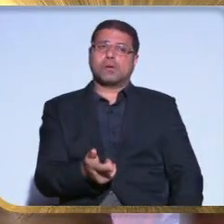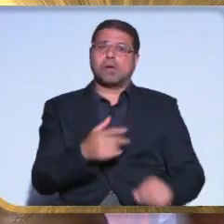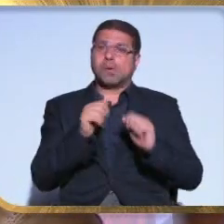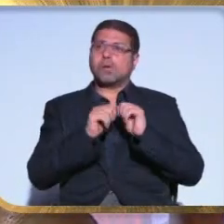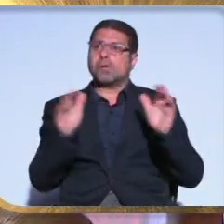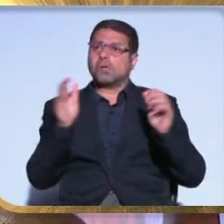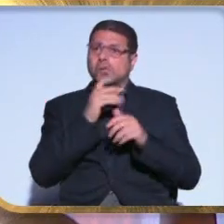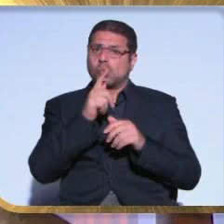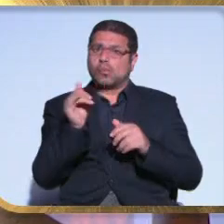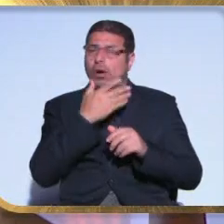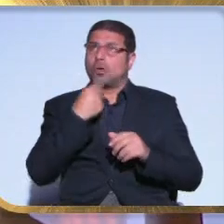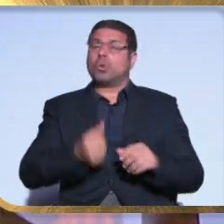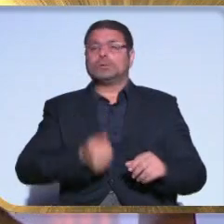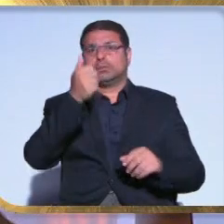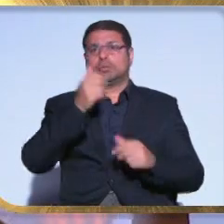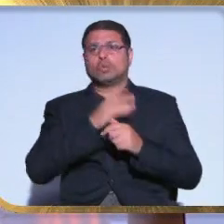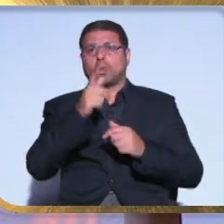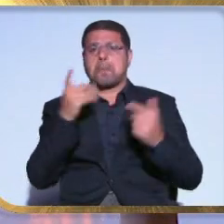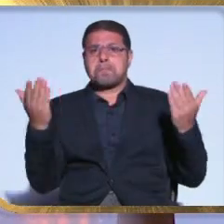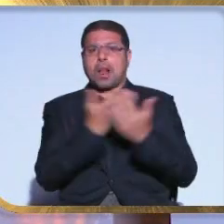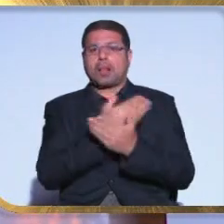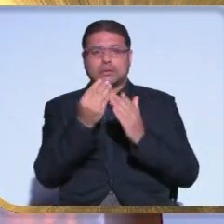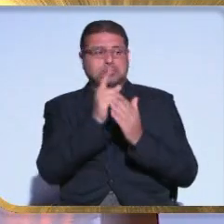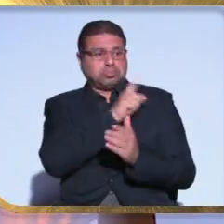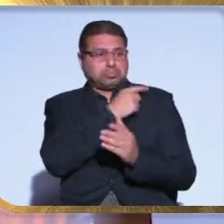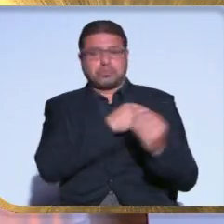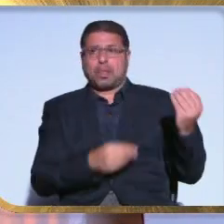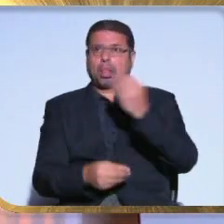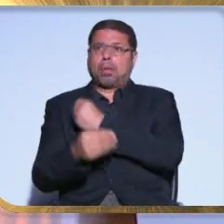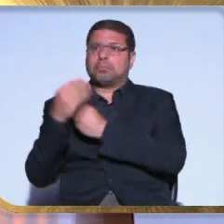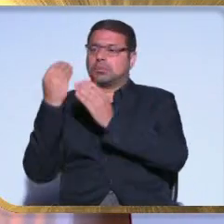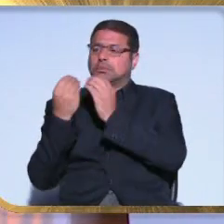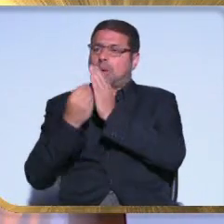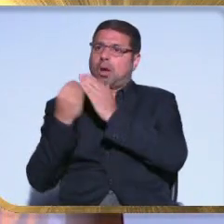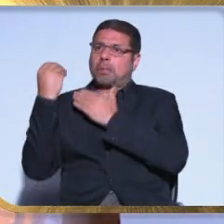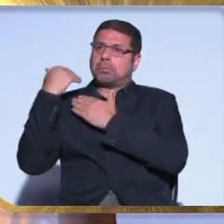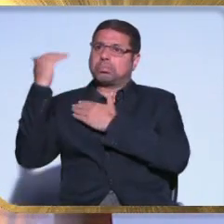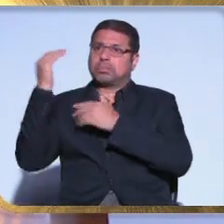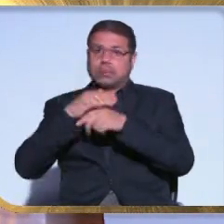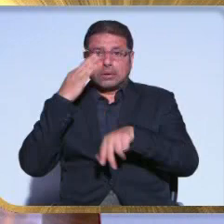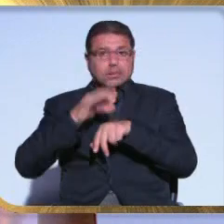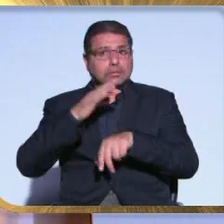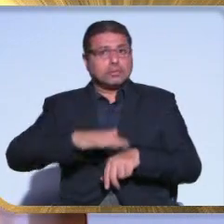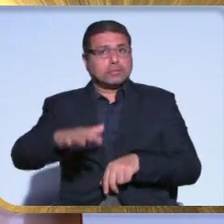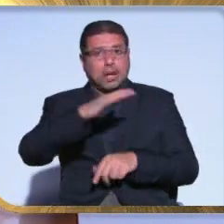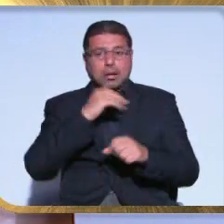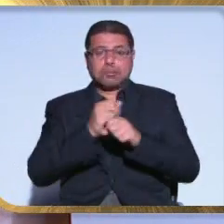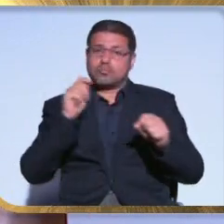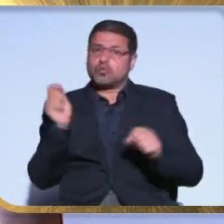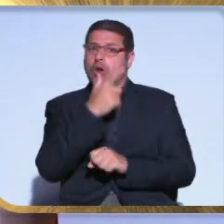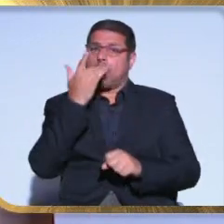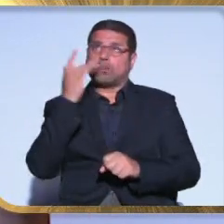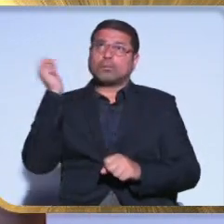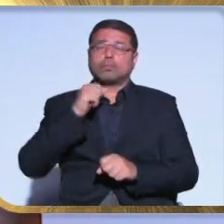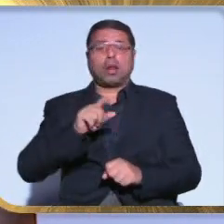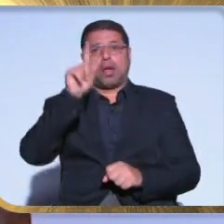وبشرهم بشيء عظيم، أولئك يبدل الله سيئاتهم حسنات، ما على الإنسان إلا أن يسارع بالتوبة إلى